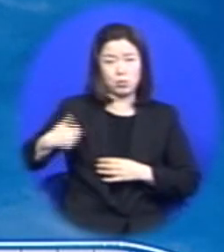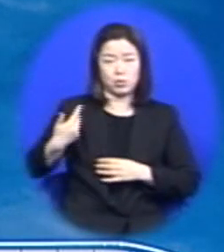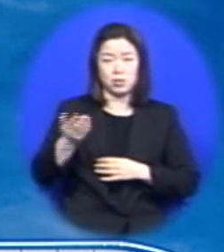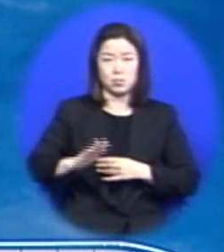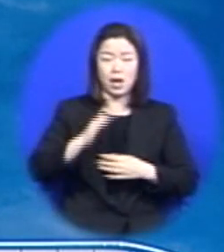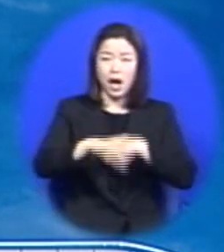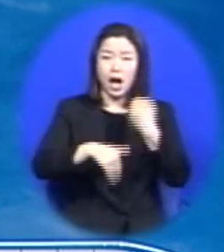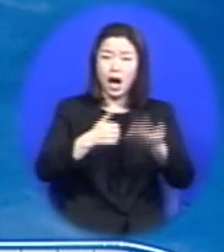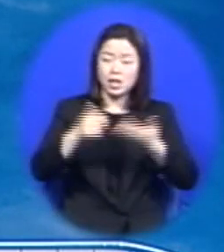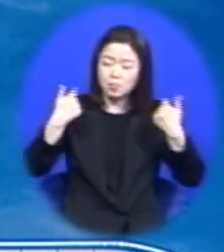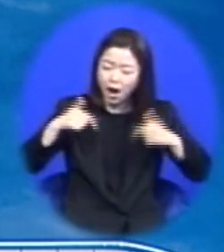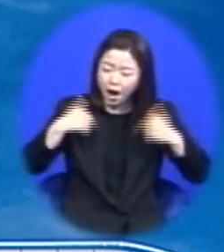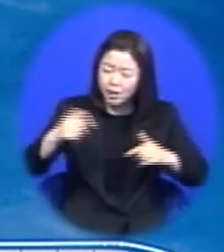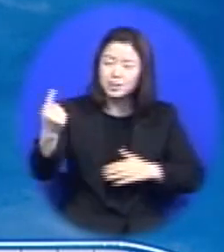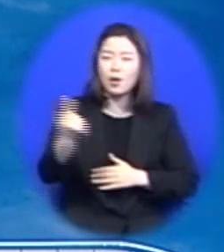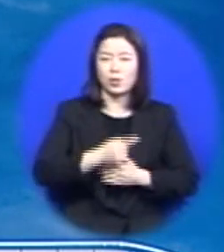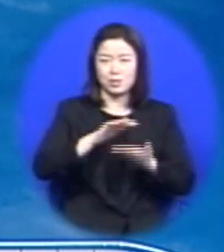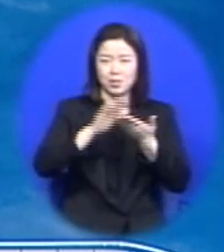하나님은 늘 나오십니다.